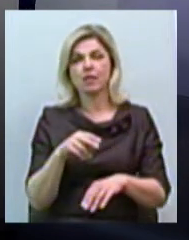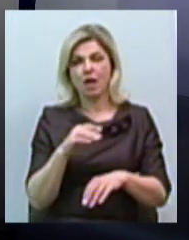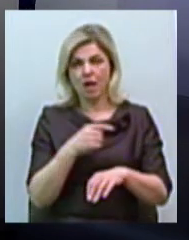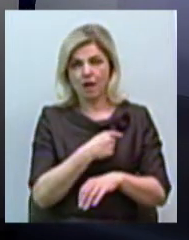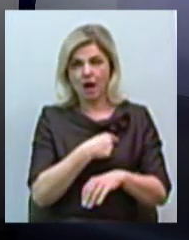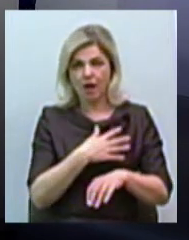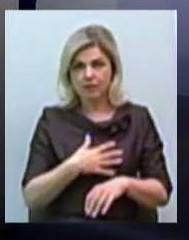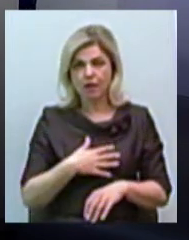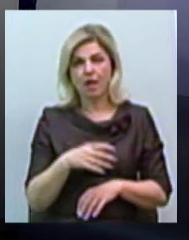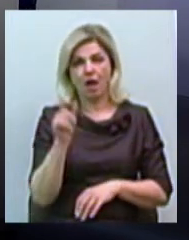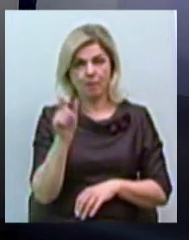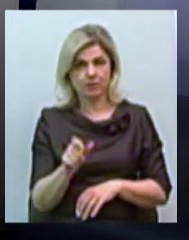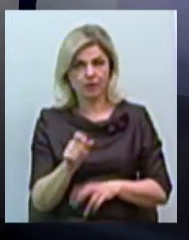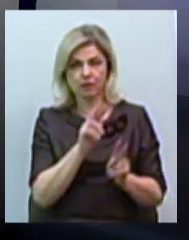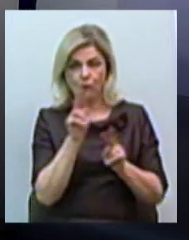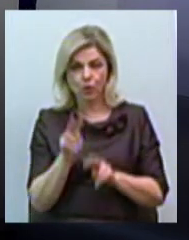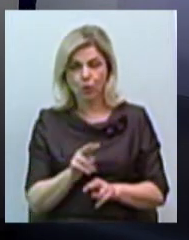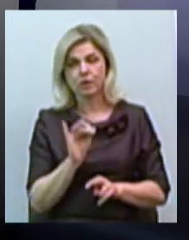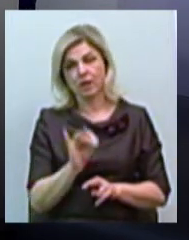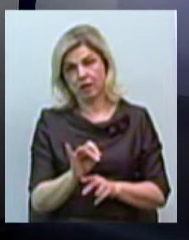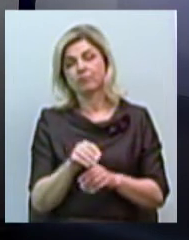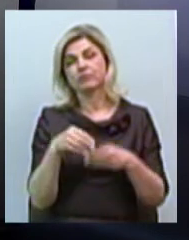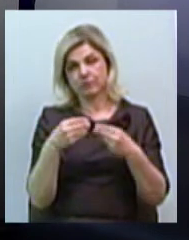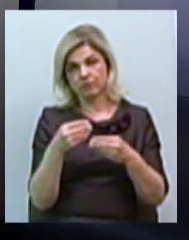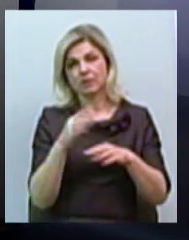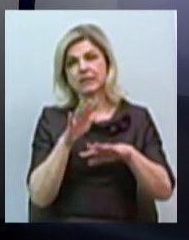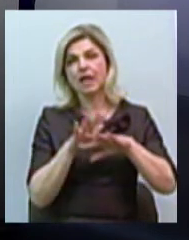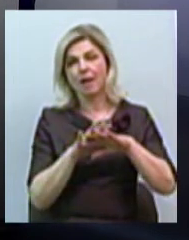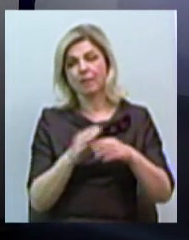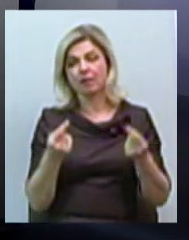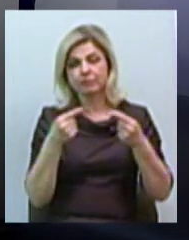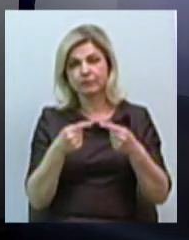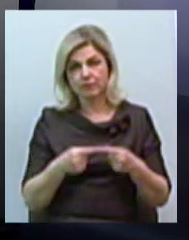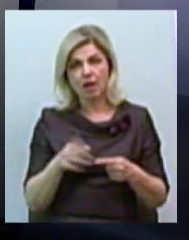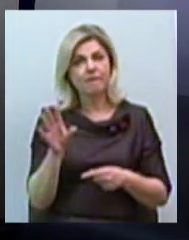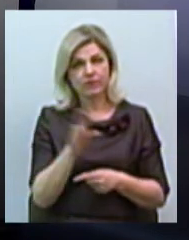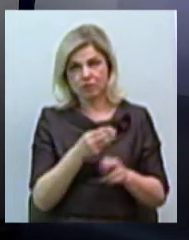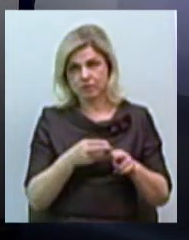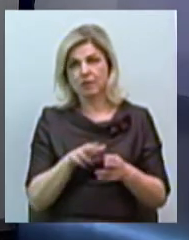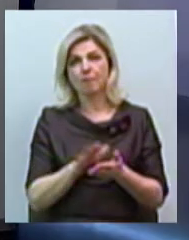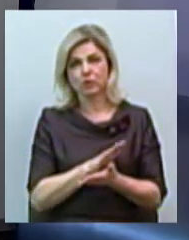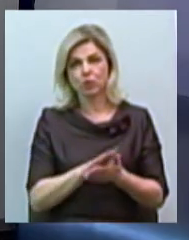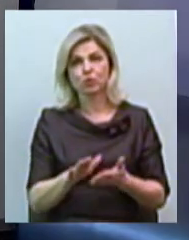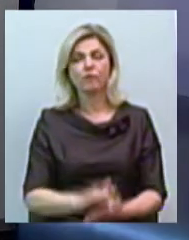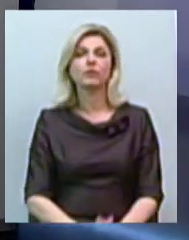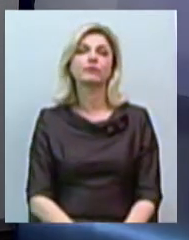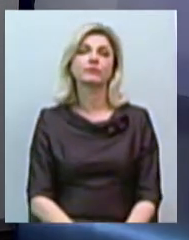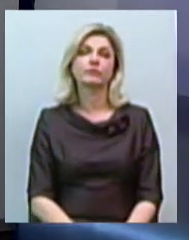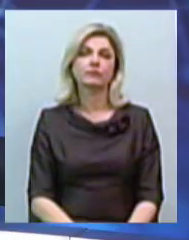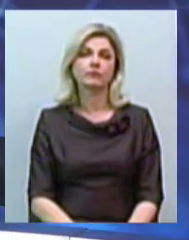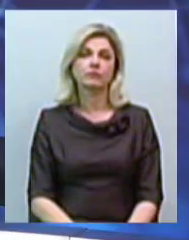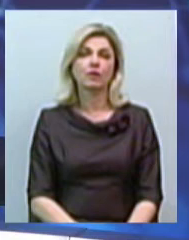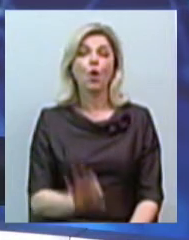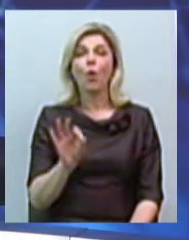самого пацієнта і призначається схема. І все це безкоштовно? Безкоштовно. За